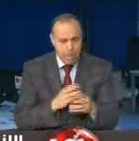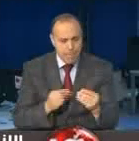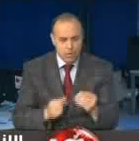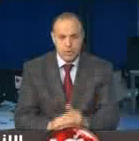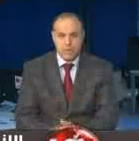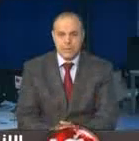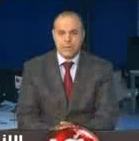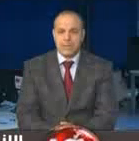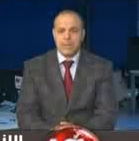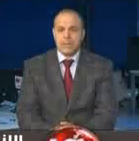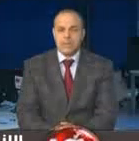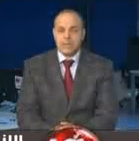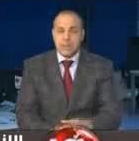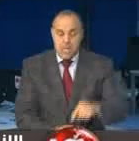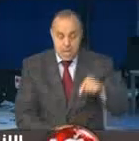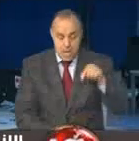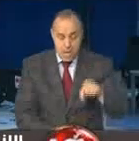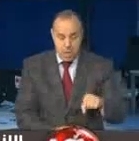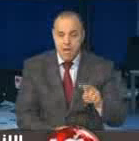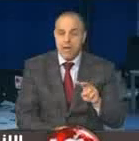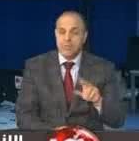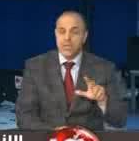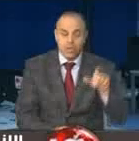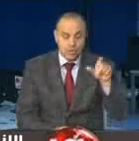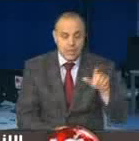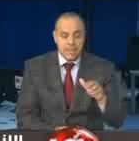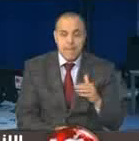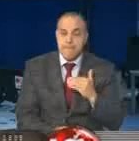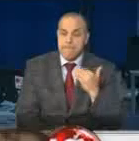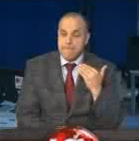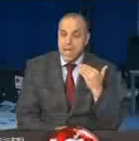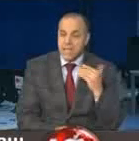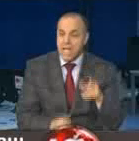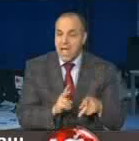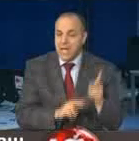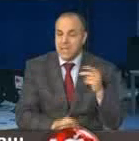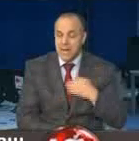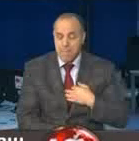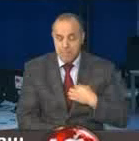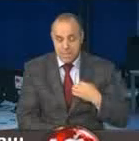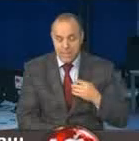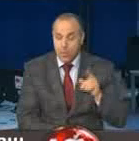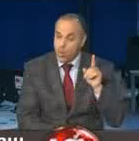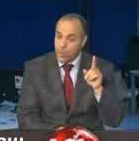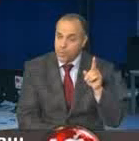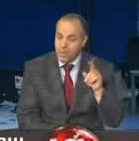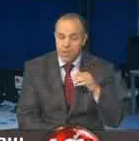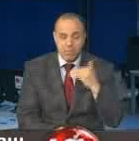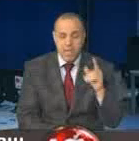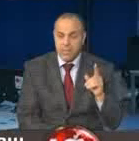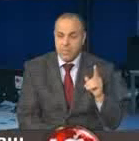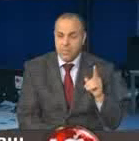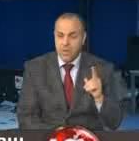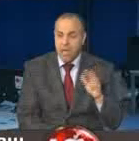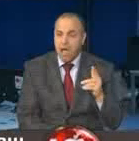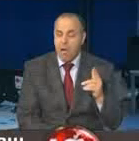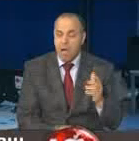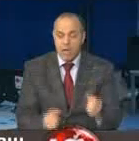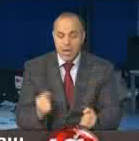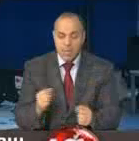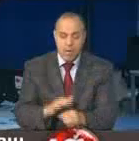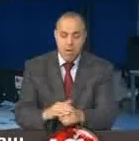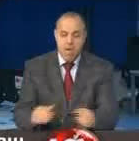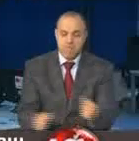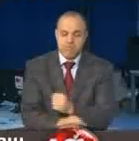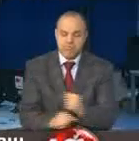متكررة. اليوم 25 شخصا على الأقل غالبيتهم من المدنيين لقوا حتفهم جراء انفجار